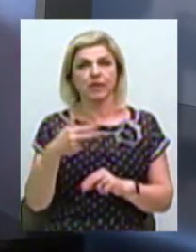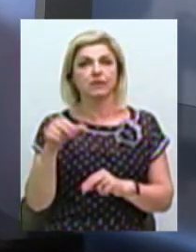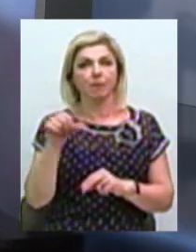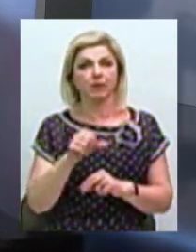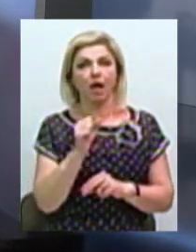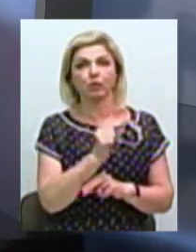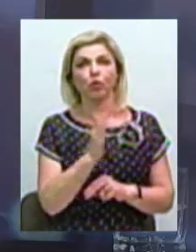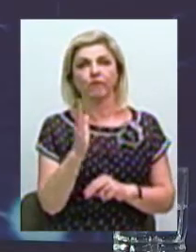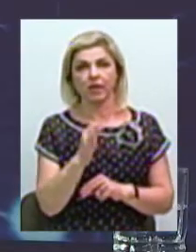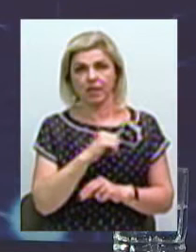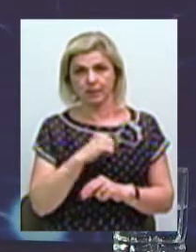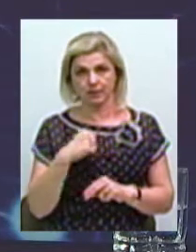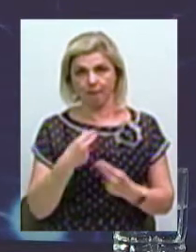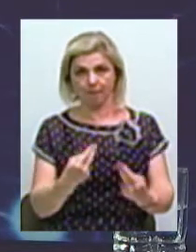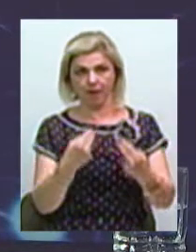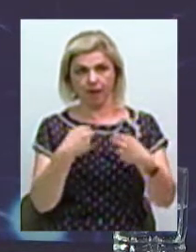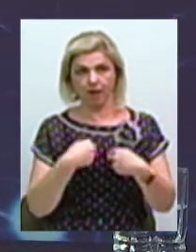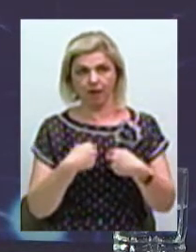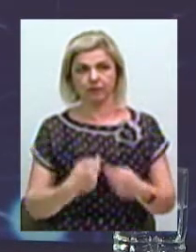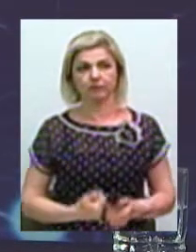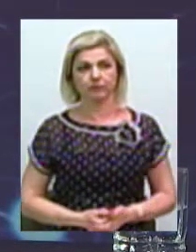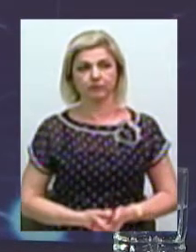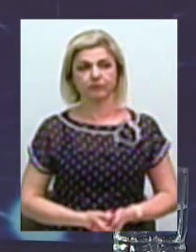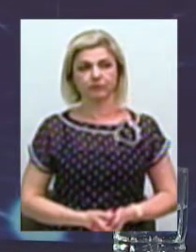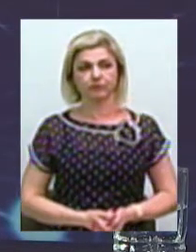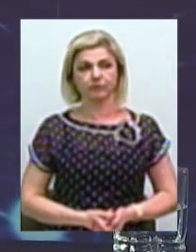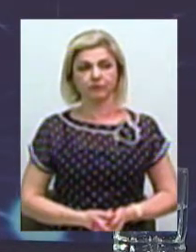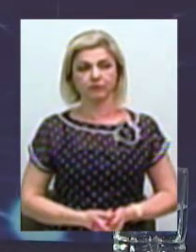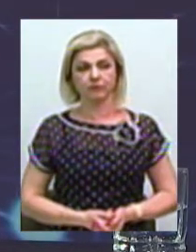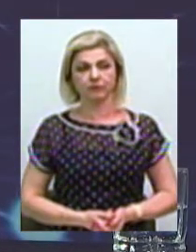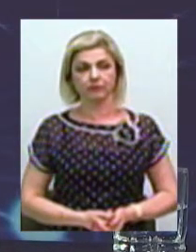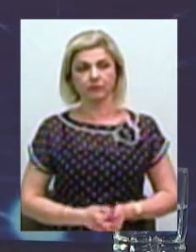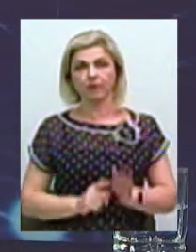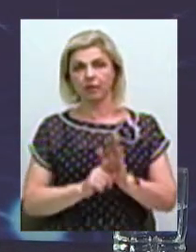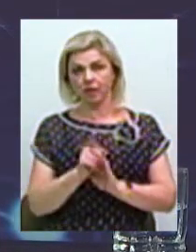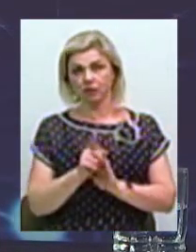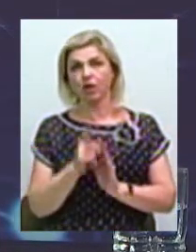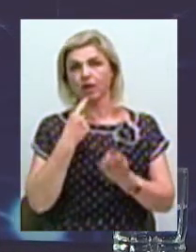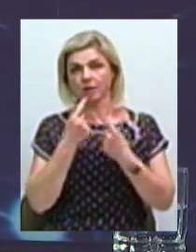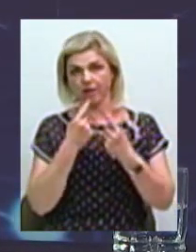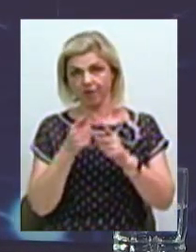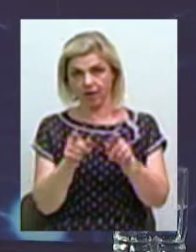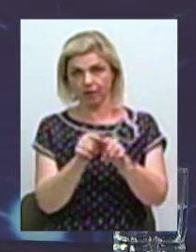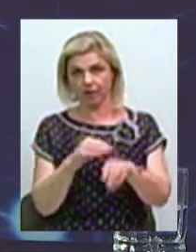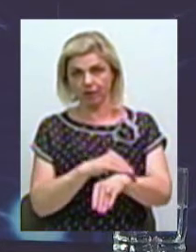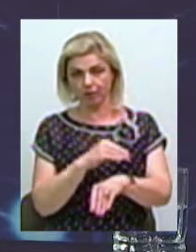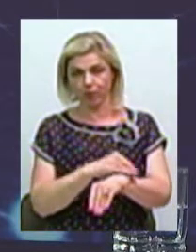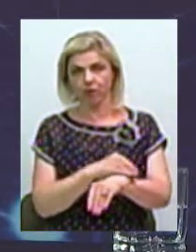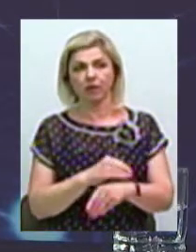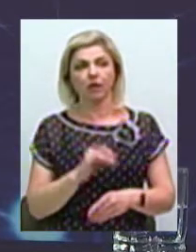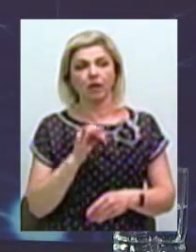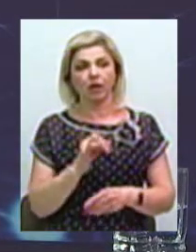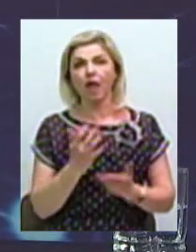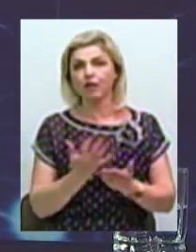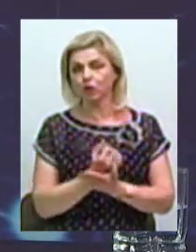Анатолий Владимирович сам приехал. И он с ним начал разговаривать. То есть он подобрал какие-то